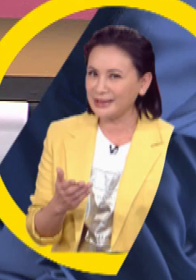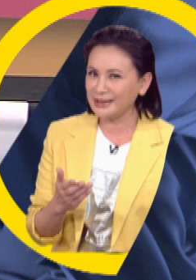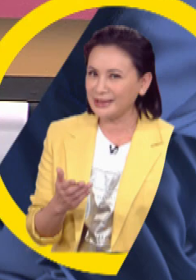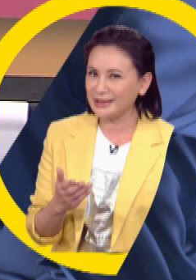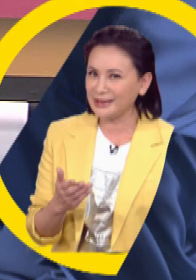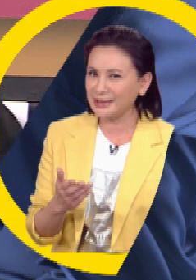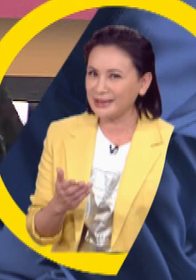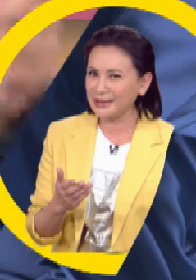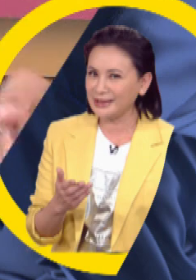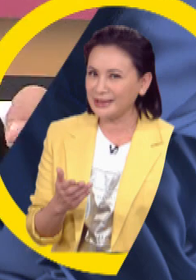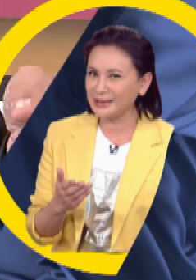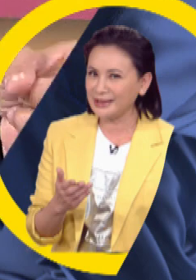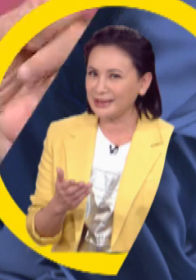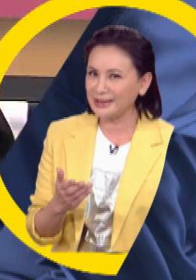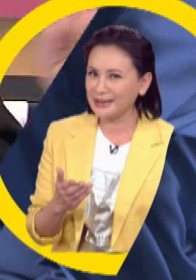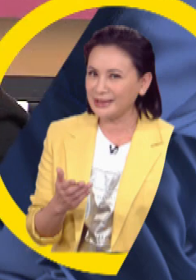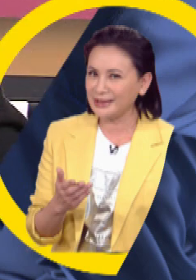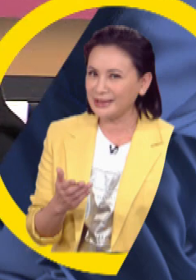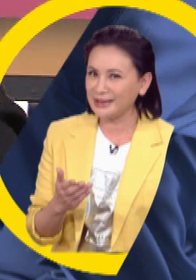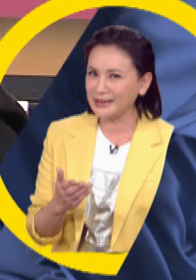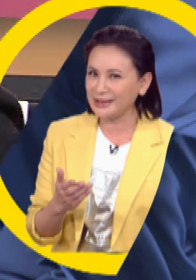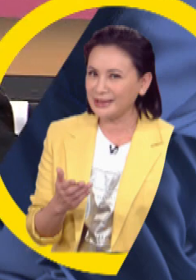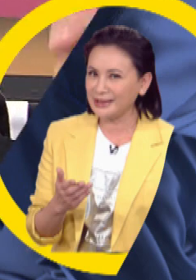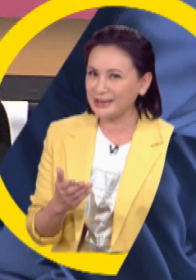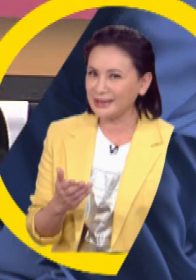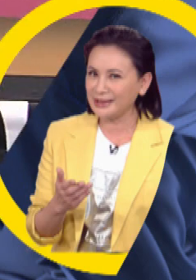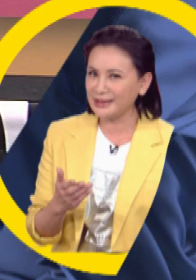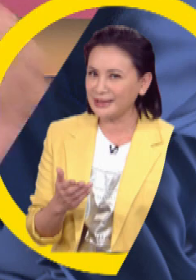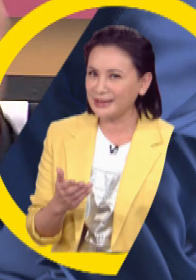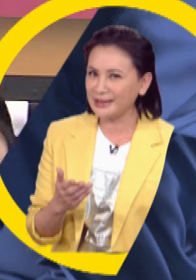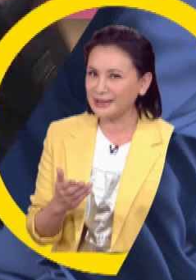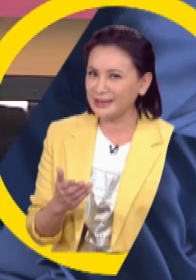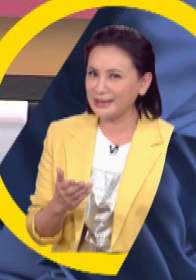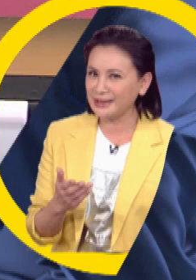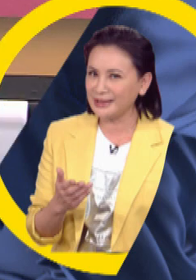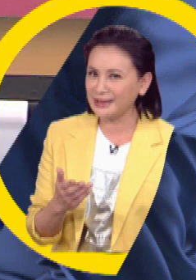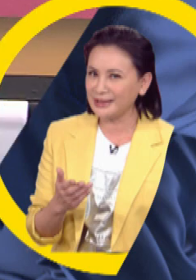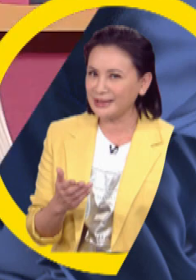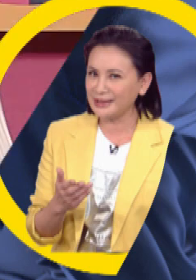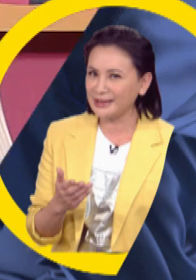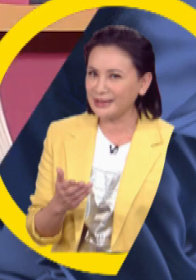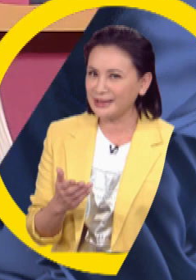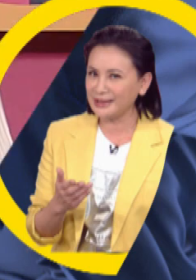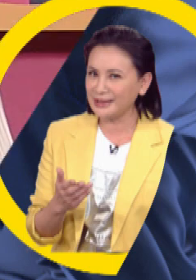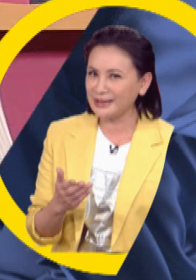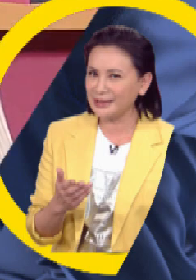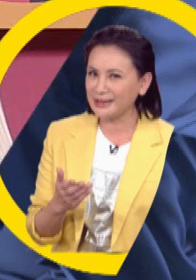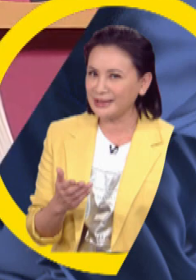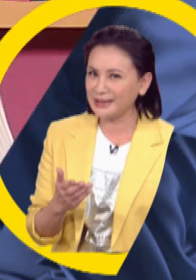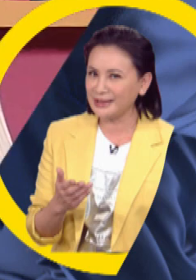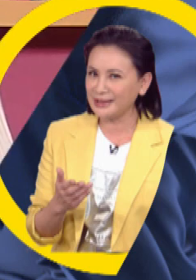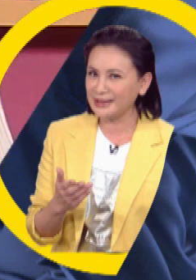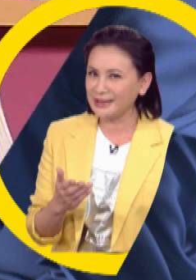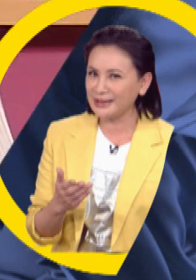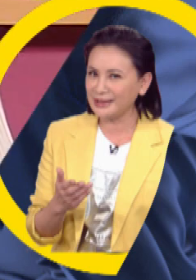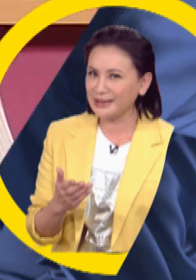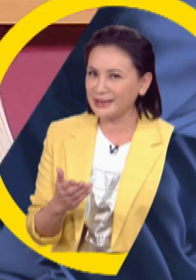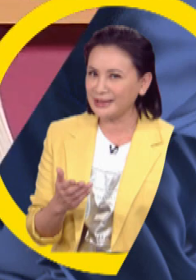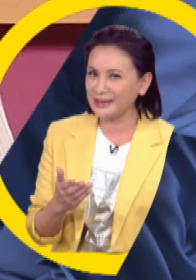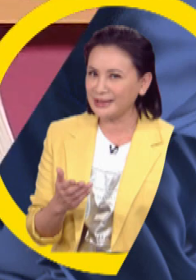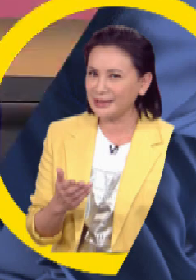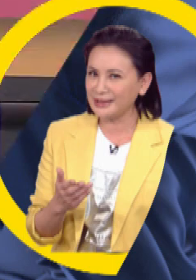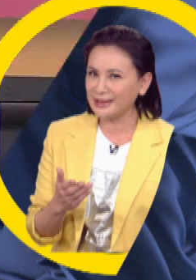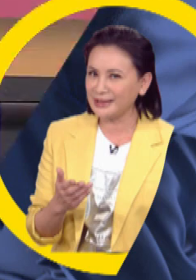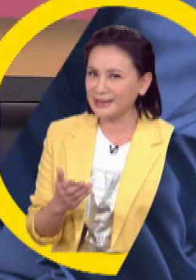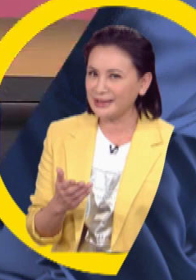投资，已经没有给他100亿台币3亿美金了，他就回到北京。我知道我不去投资，那对我们伤